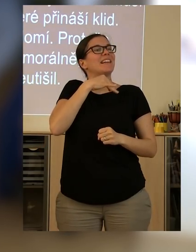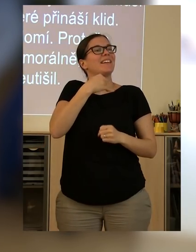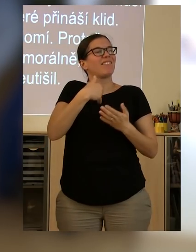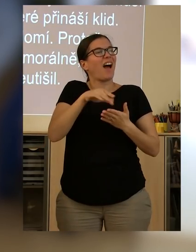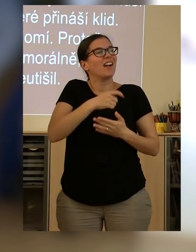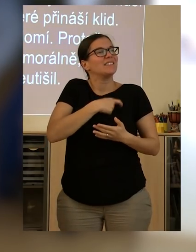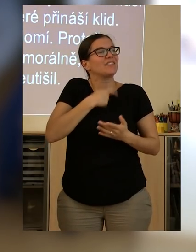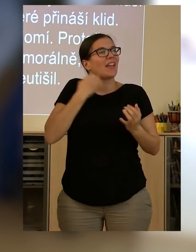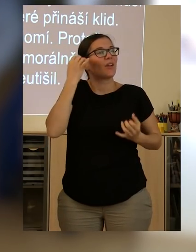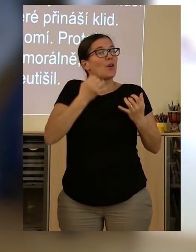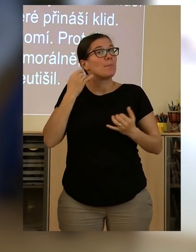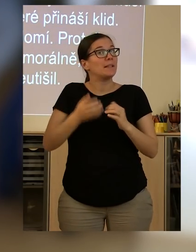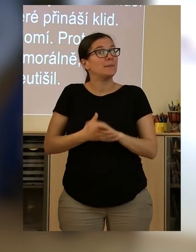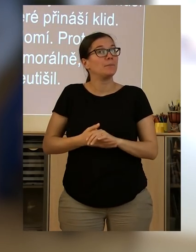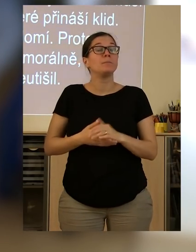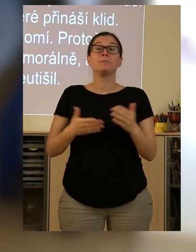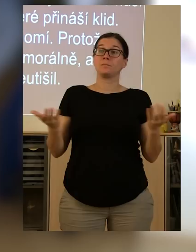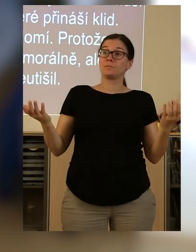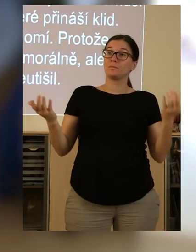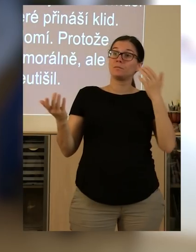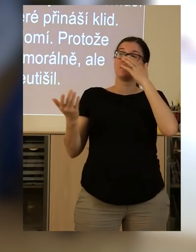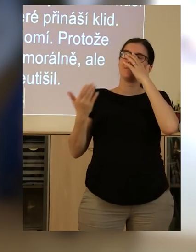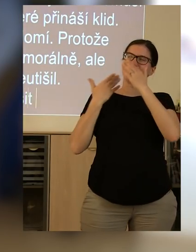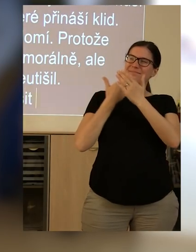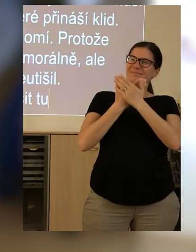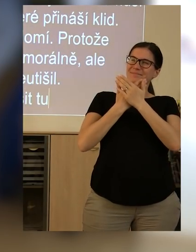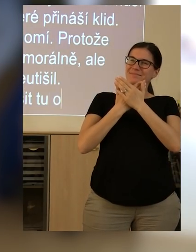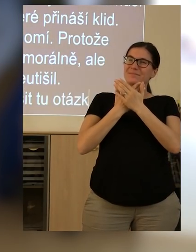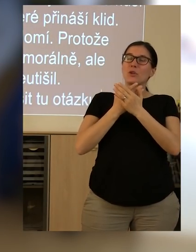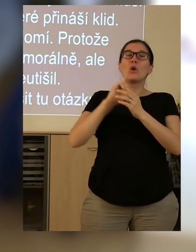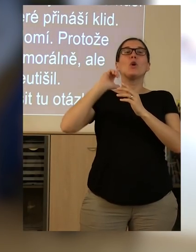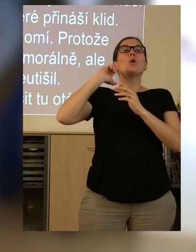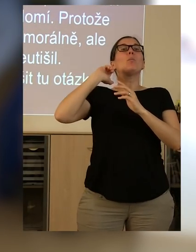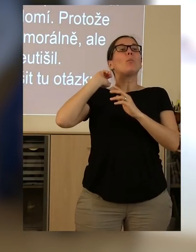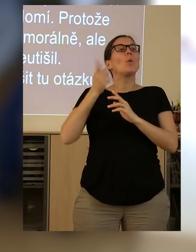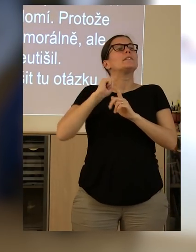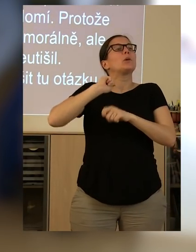A pak musím řešit tu otázku eticky.